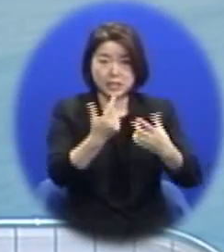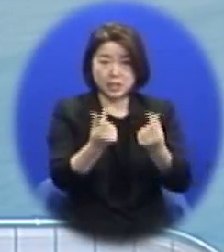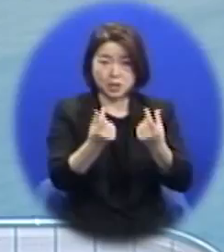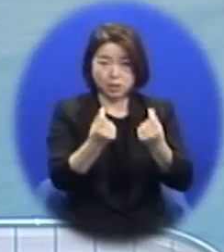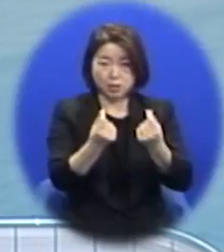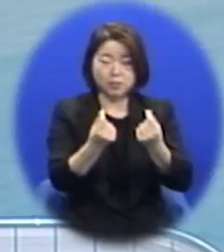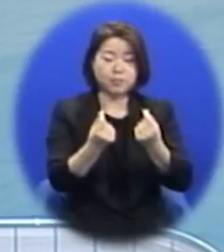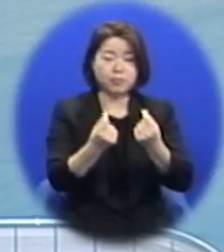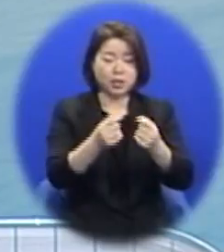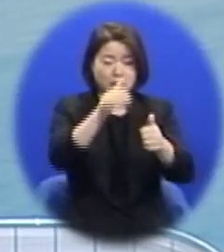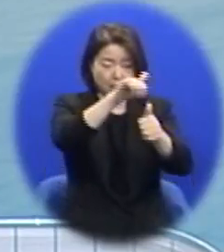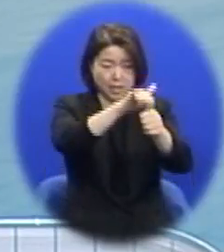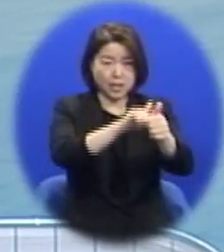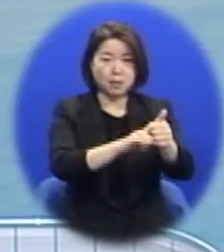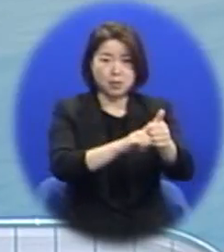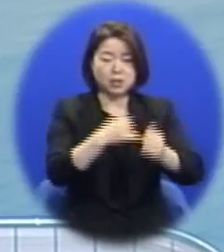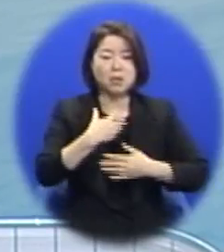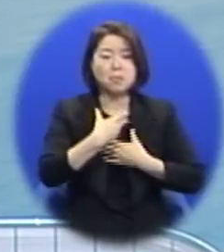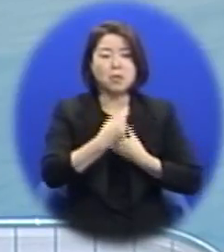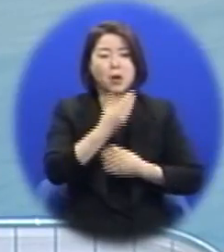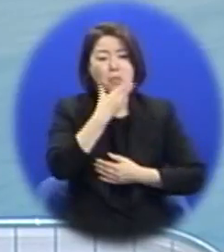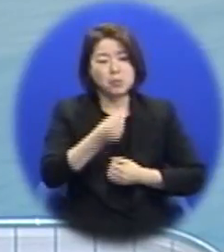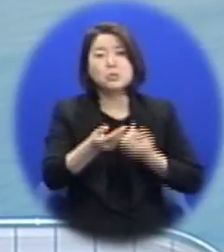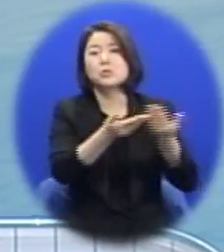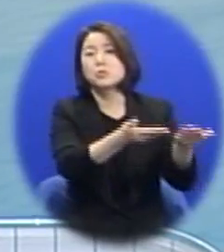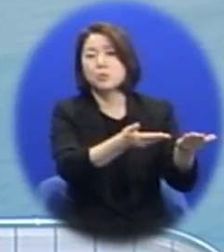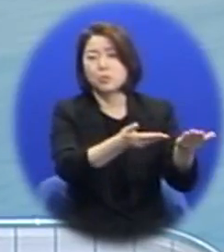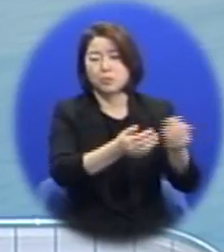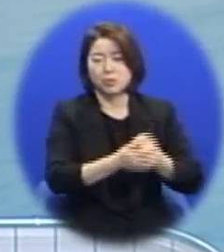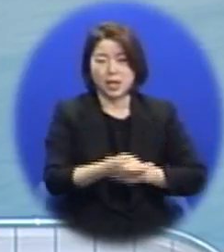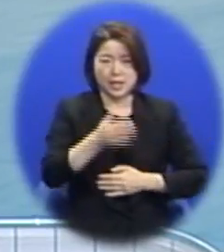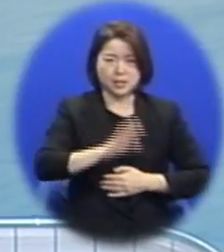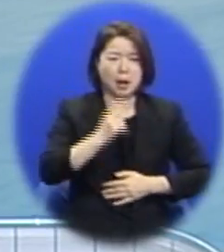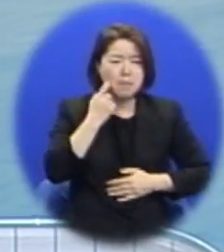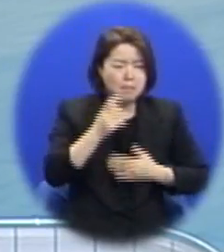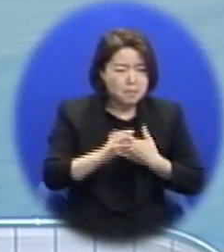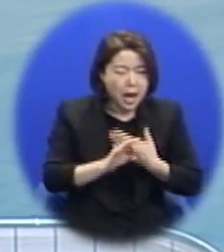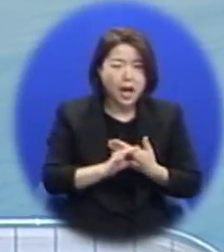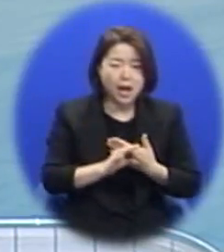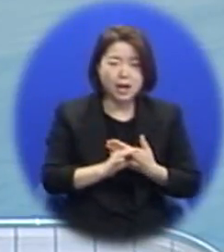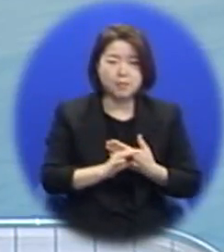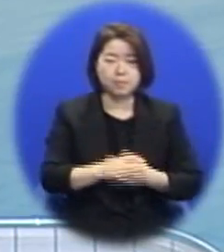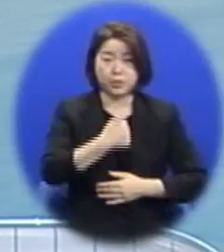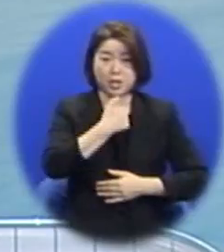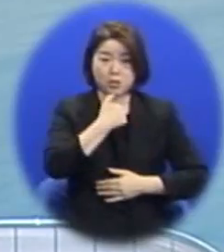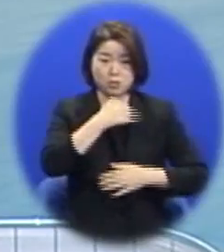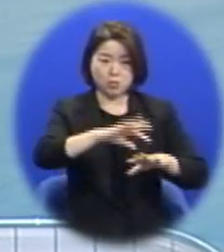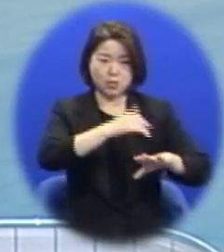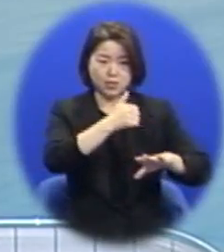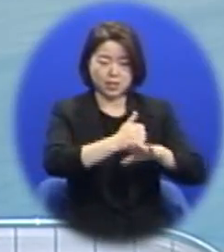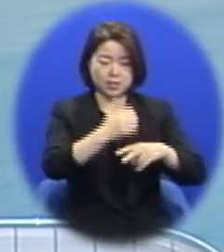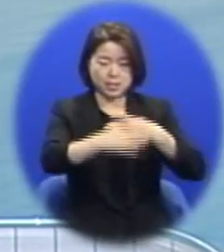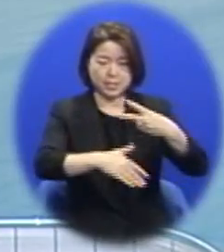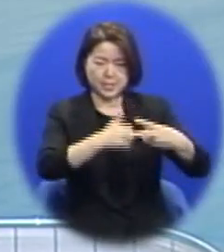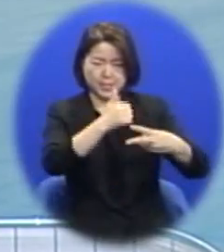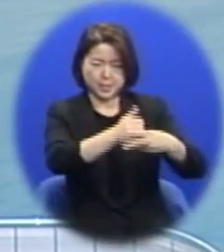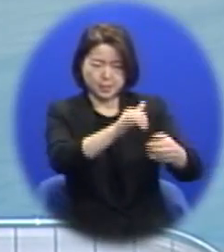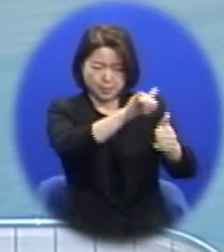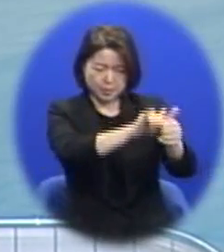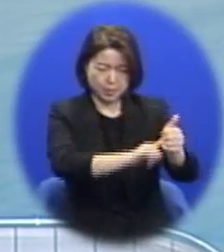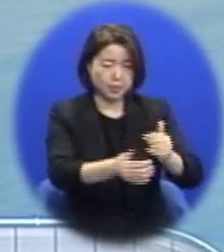그러면 안녕과 복지를 제공을 해 주었습니다. 그러나 만약에 로마 황제를 신으로 숭배하지